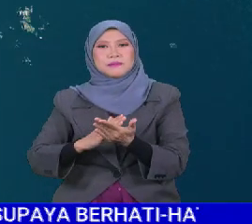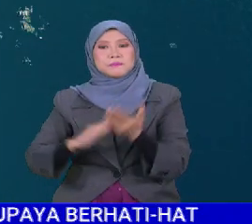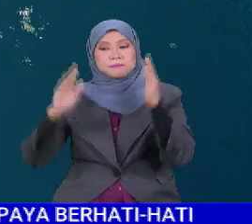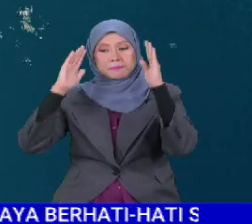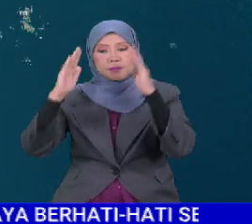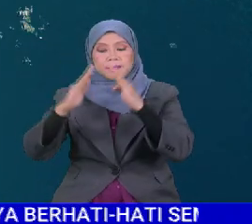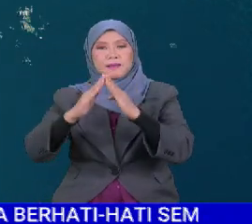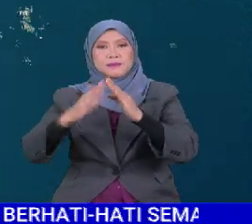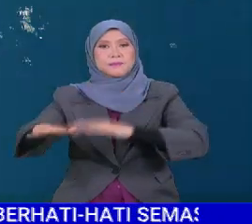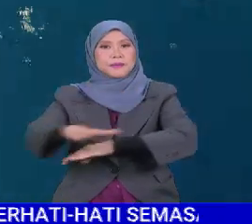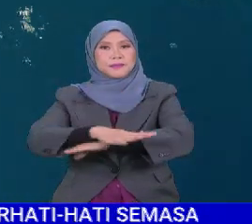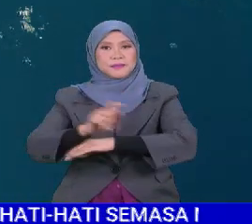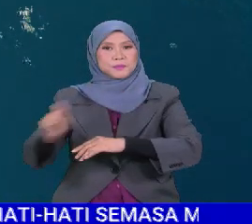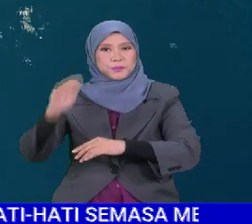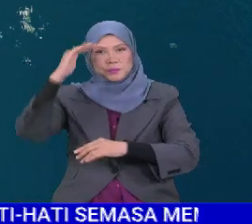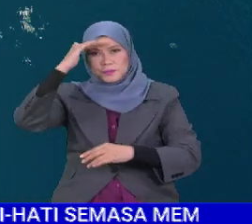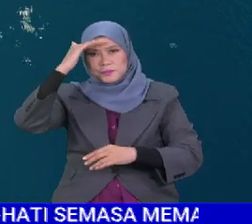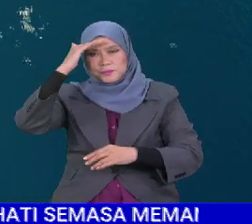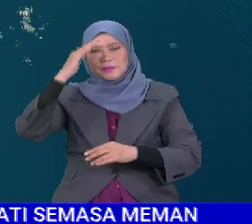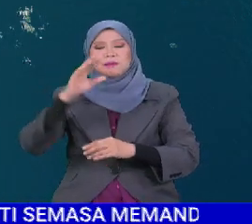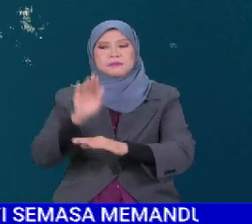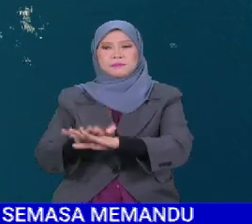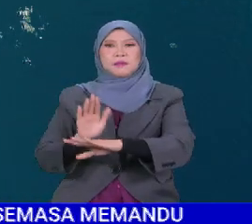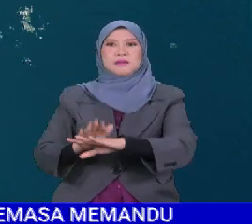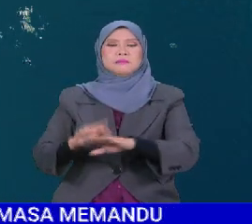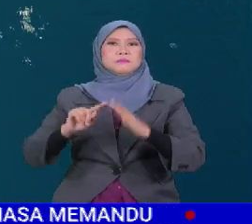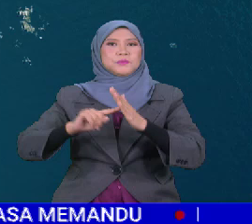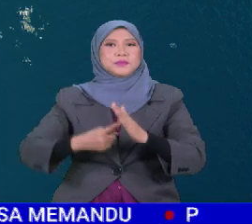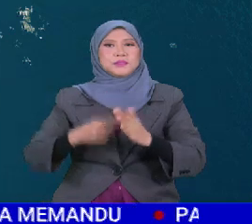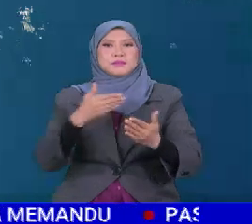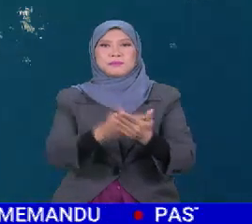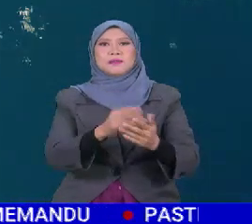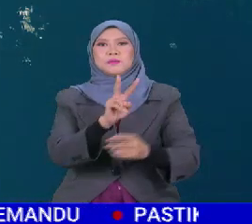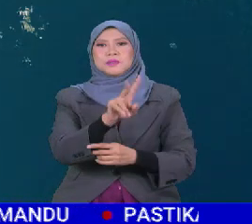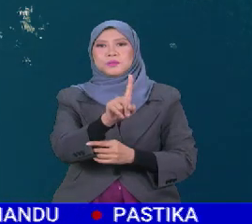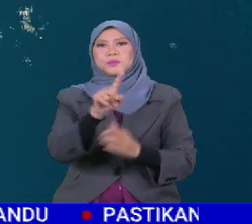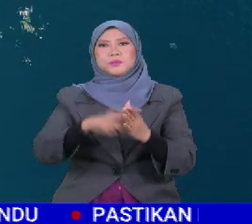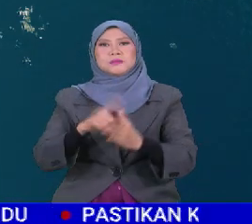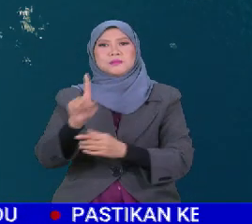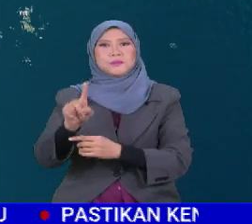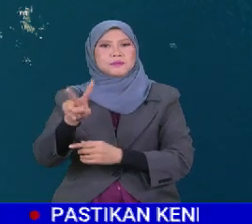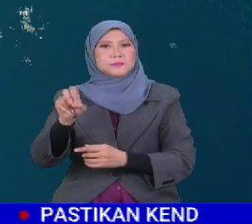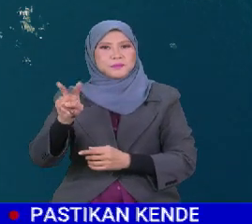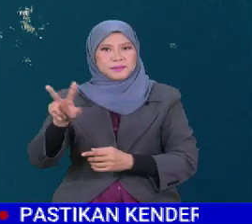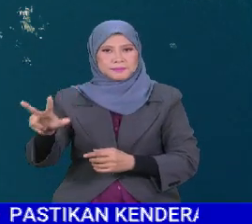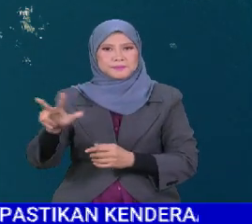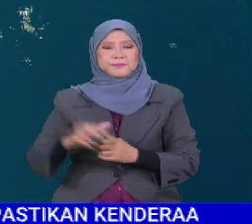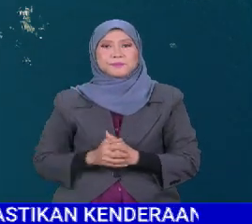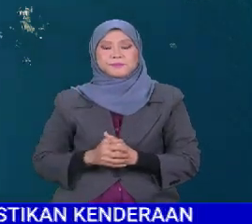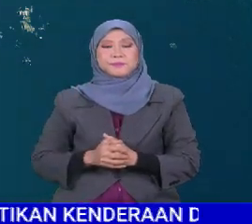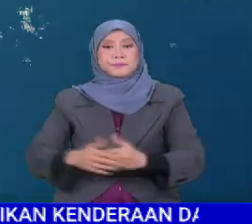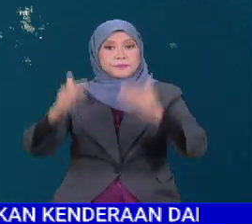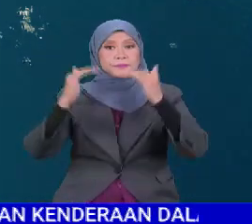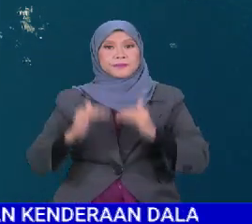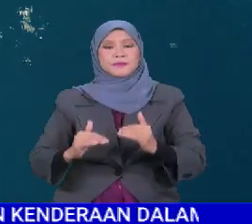negeri Pahang dan juga pantai timur negeri Johor, dan amaran ini berkuat kuasa sehingga 21 Januari 2023. Dan kemudian